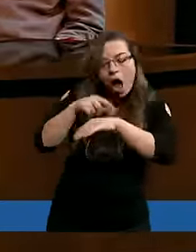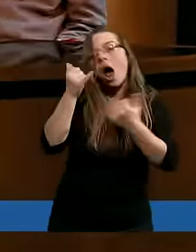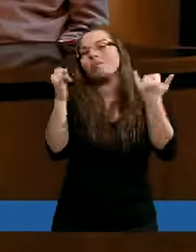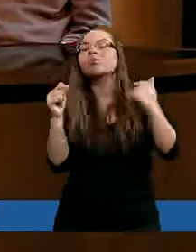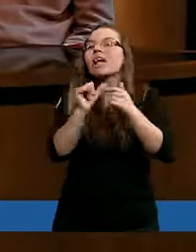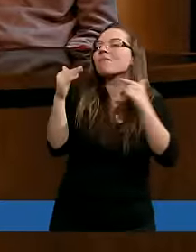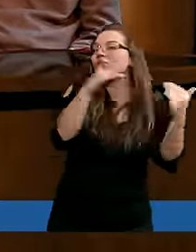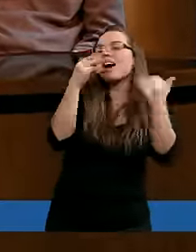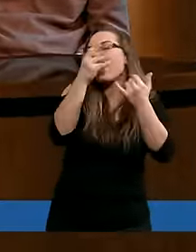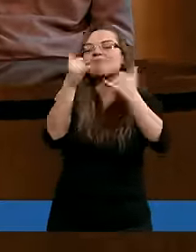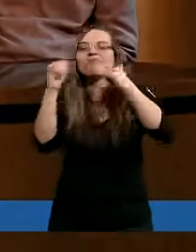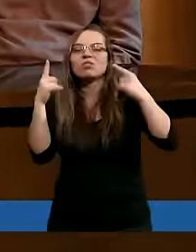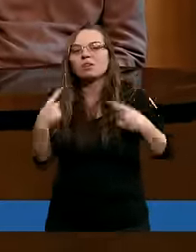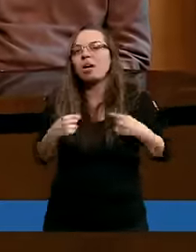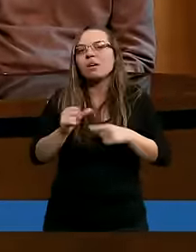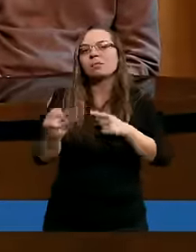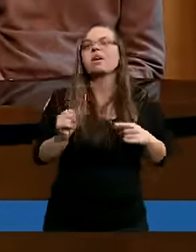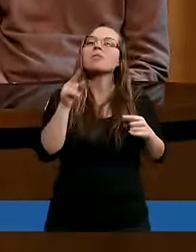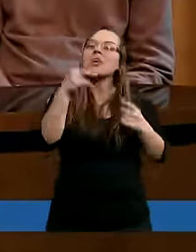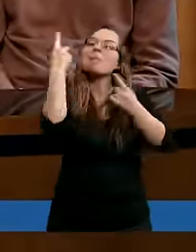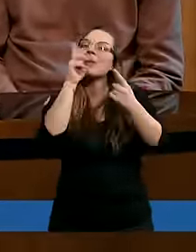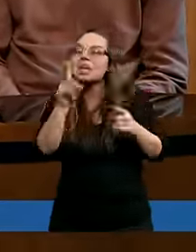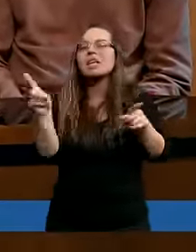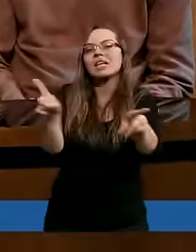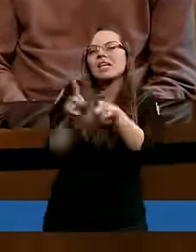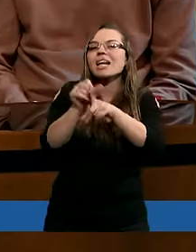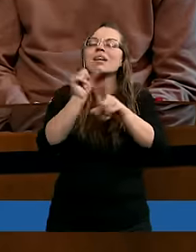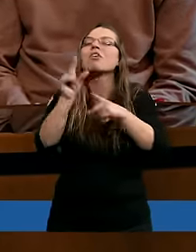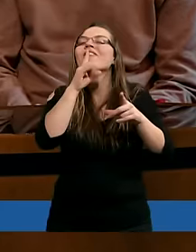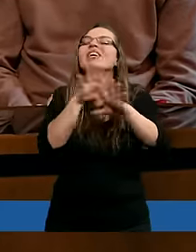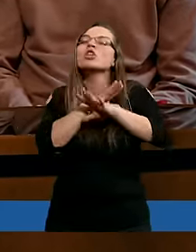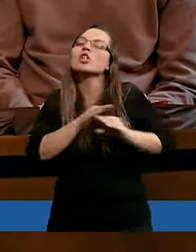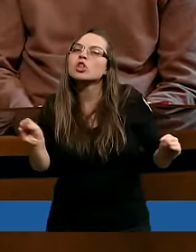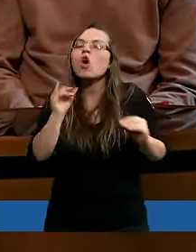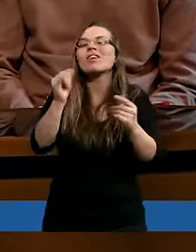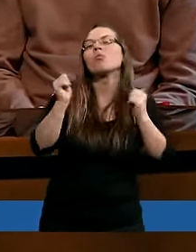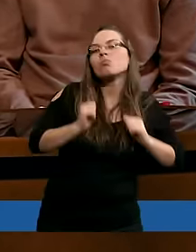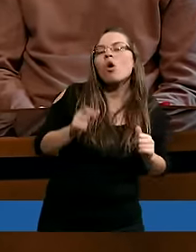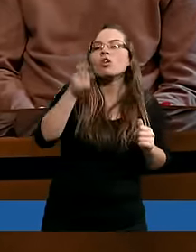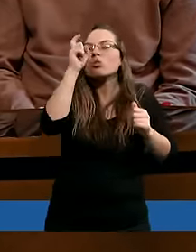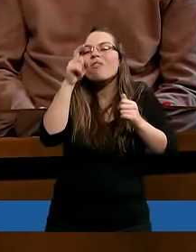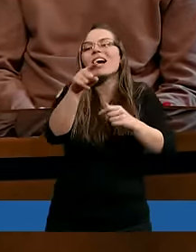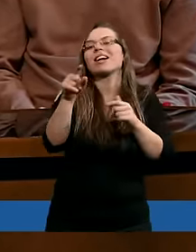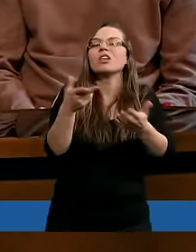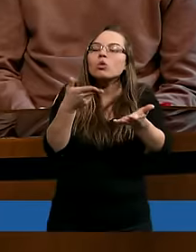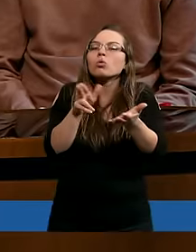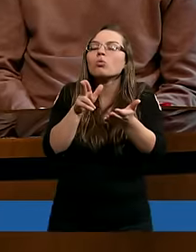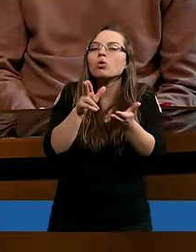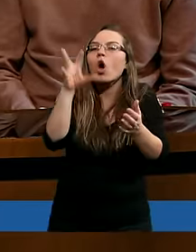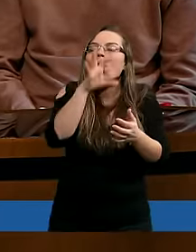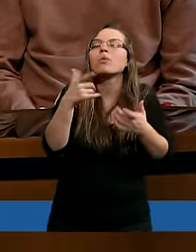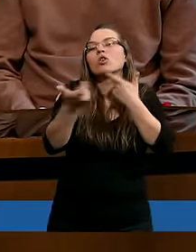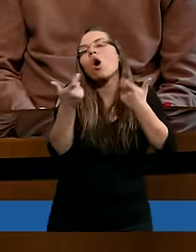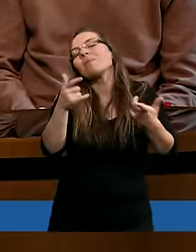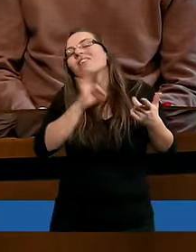Podszedłby, rozmawiałby też z innymi ludźmi. Także tak myślę, że w takim stylu byłby może bardziej wyciszony, uspokojony w stosunku do tego, co jest.